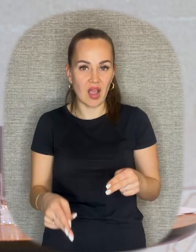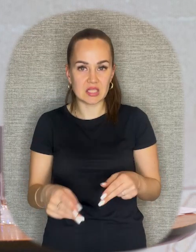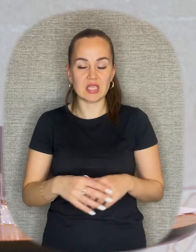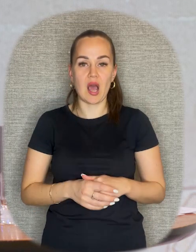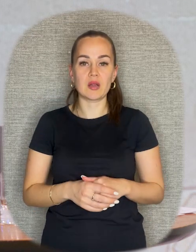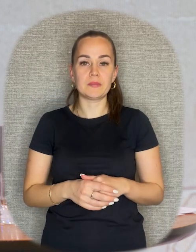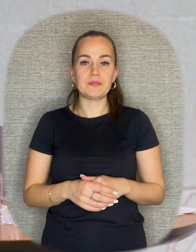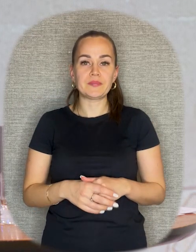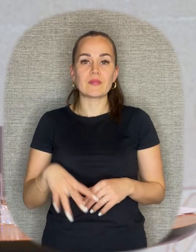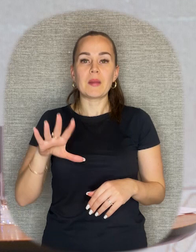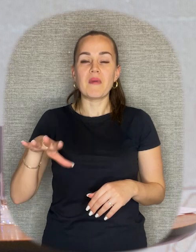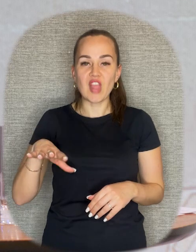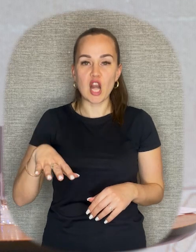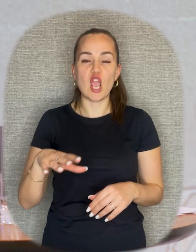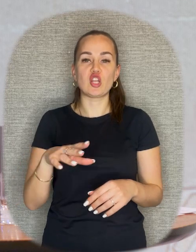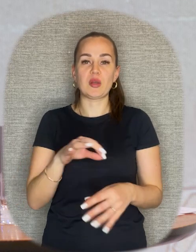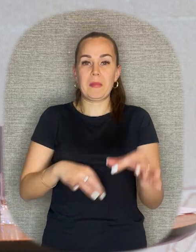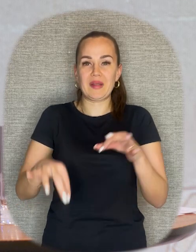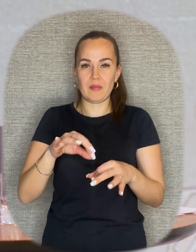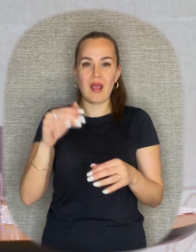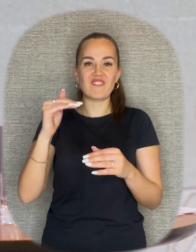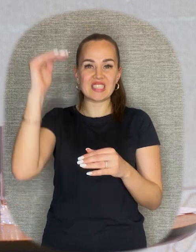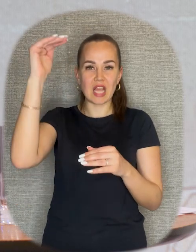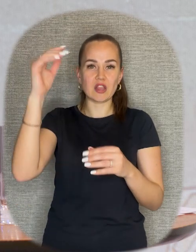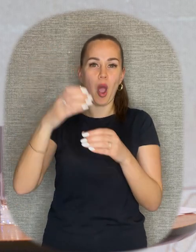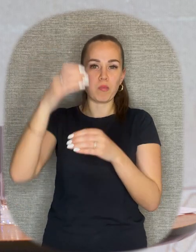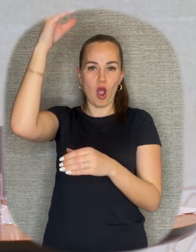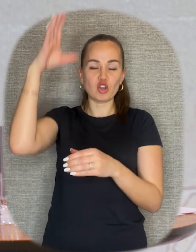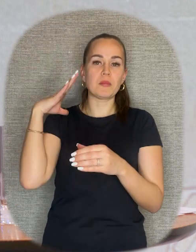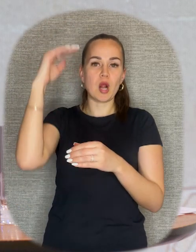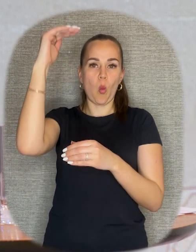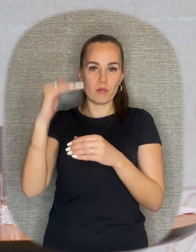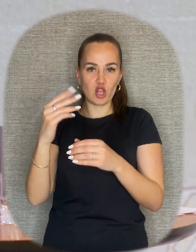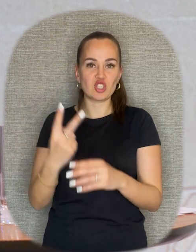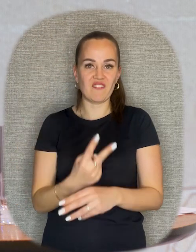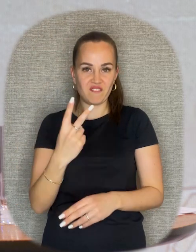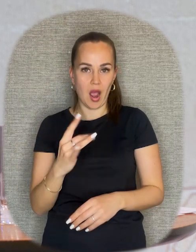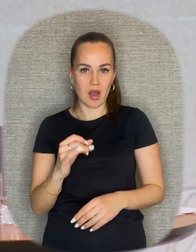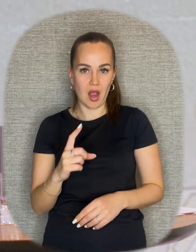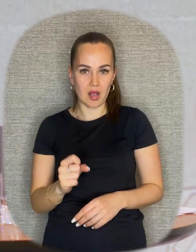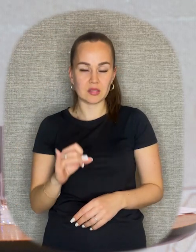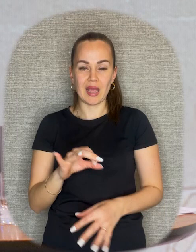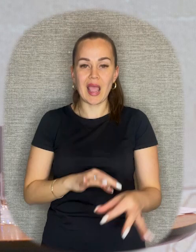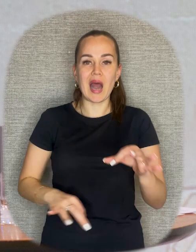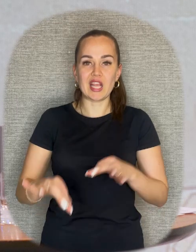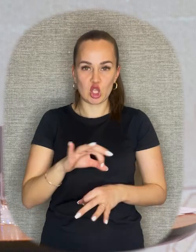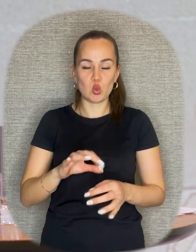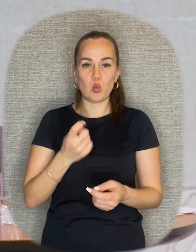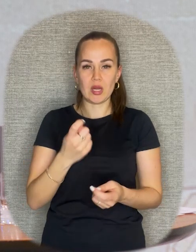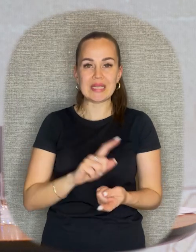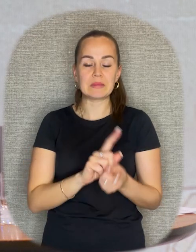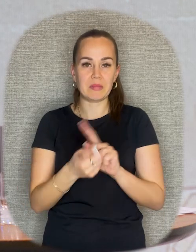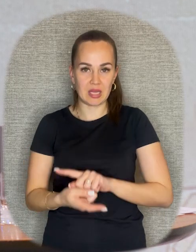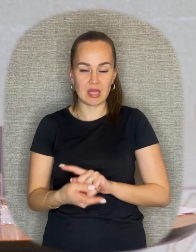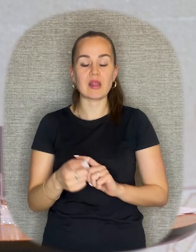кором в котором она существует сейчас тогда же был запроектированы Финский вокзал другой вопрос что в дальнейшем при проектировании